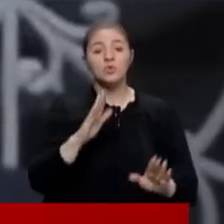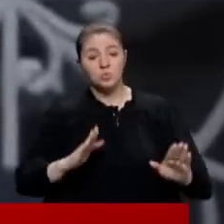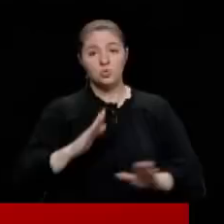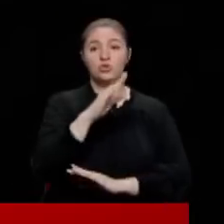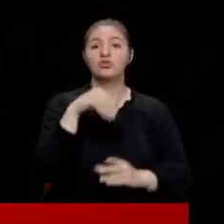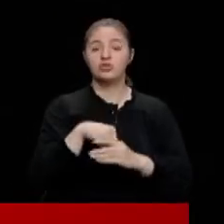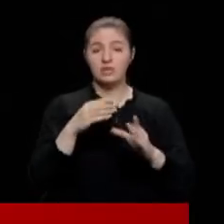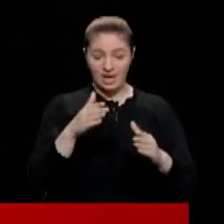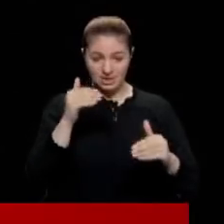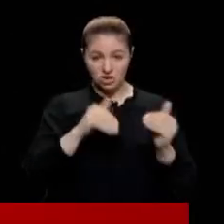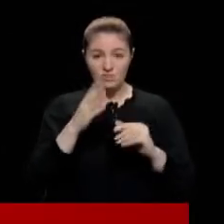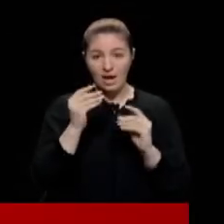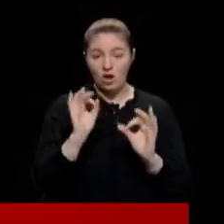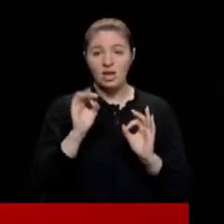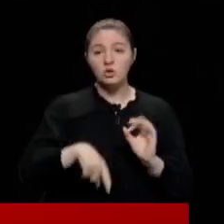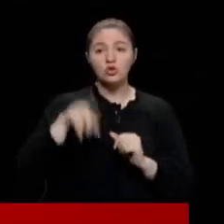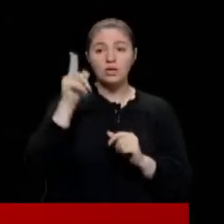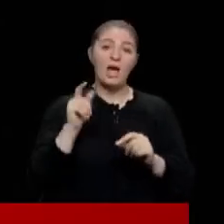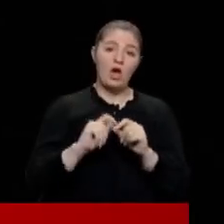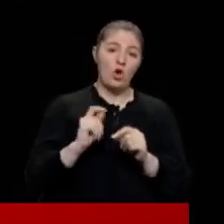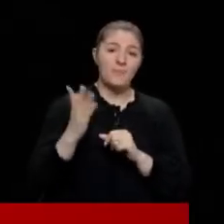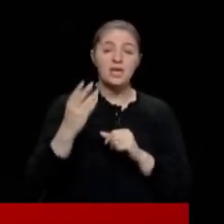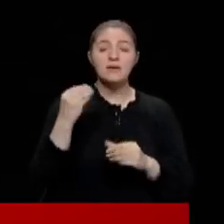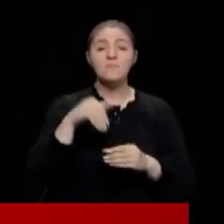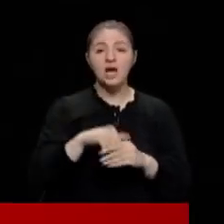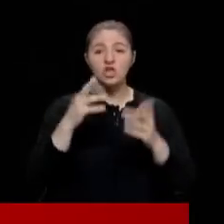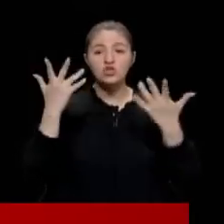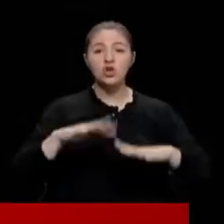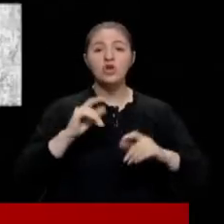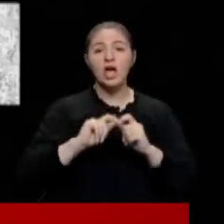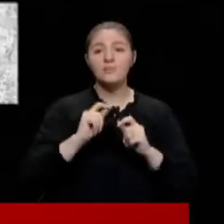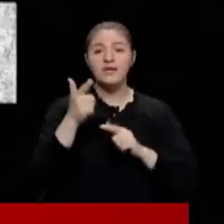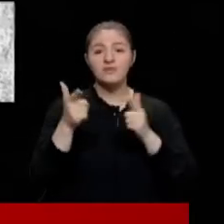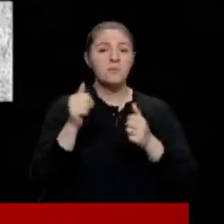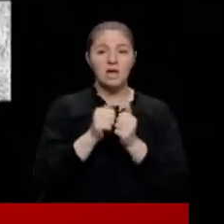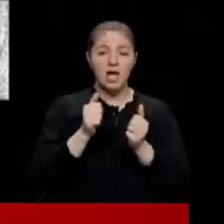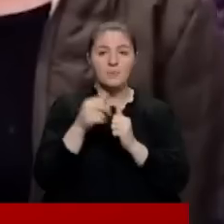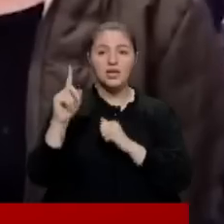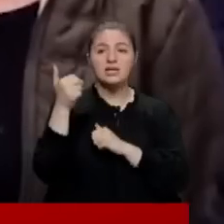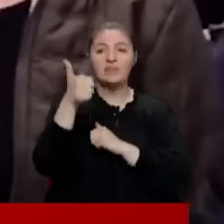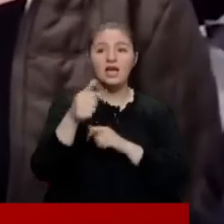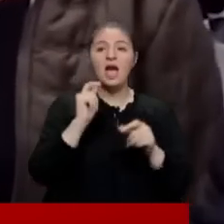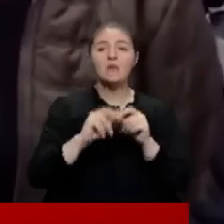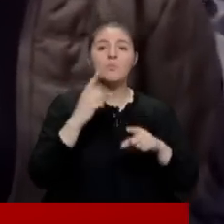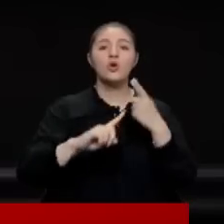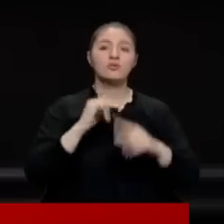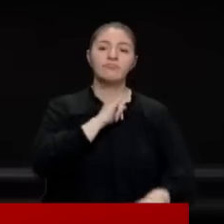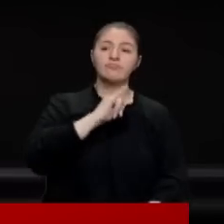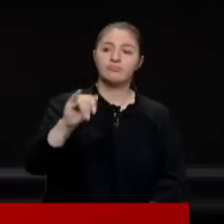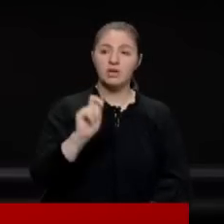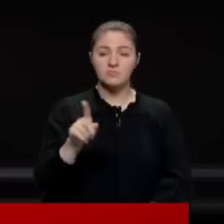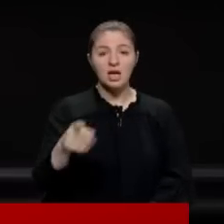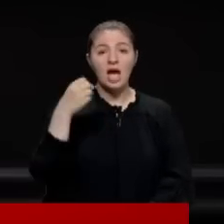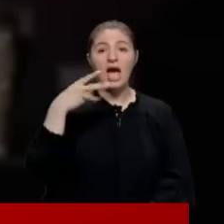uçuşun içerisinde. Seçimin en önemli gündemi ekonomi. İYİ Parti çöküş ekonomisi klibiyle iktidarın ekonomi politikasını